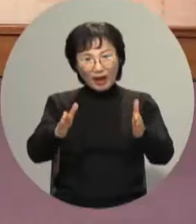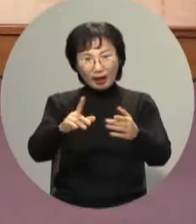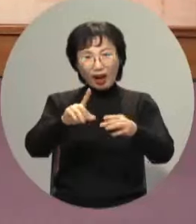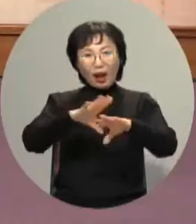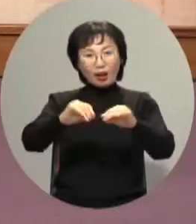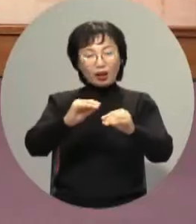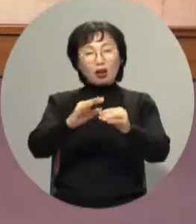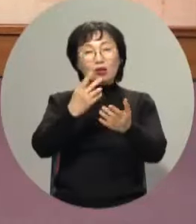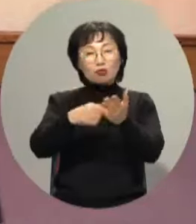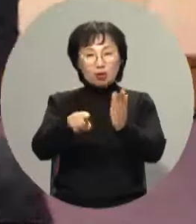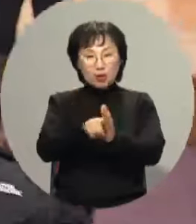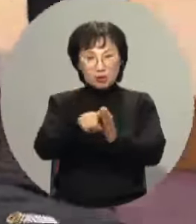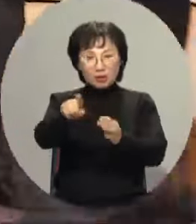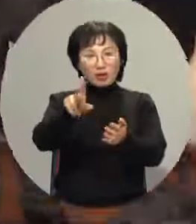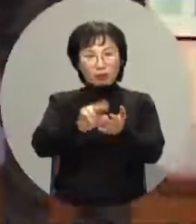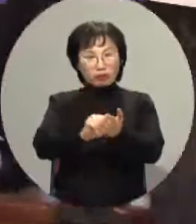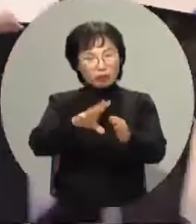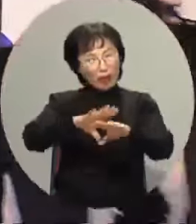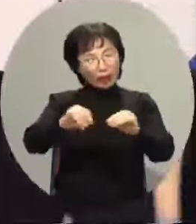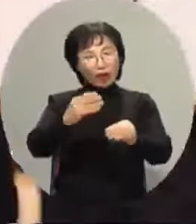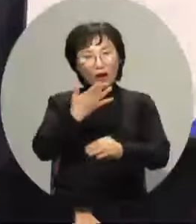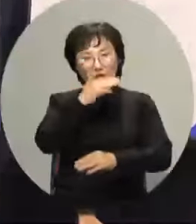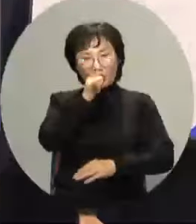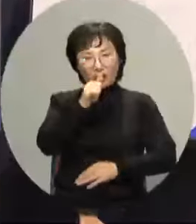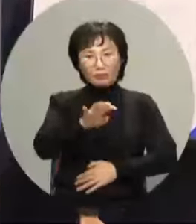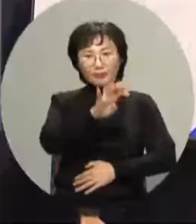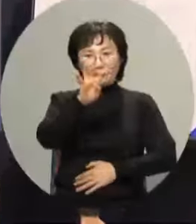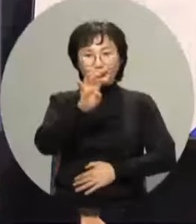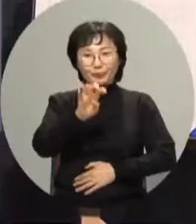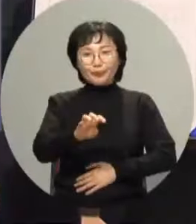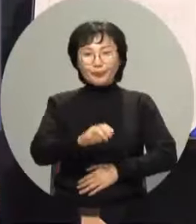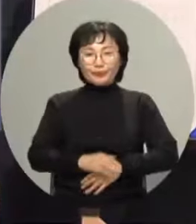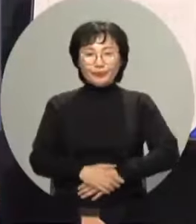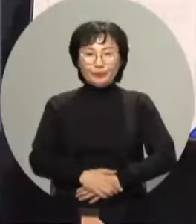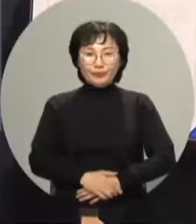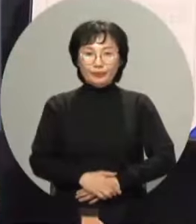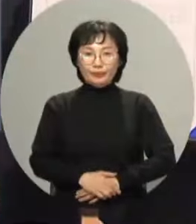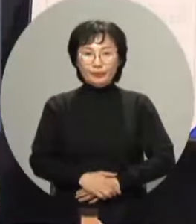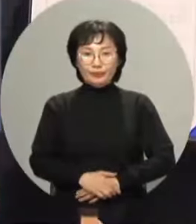실효를 거둘 수 있을지는 의문입니다. MBC 뉴스 조수영입니다.